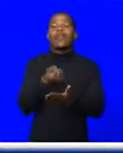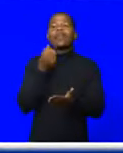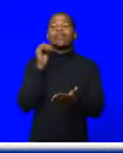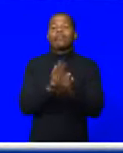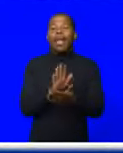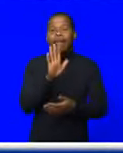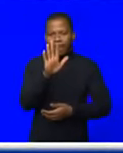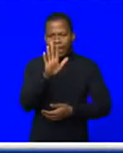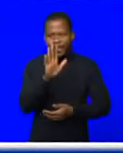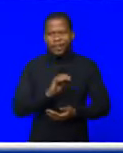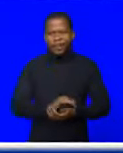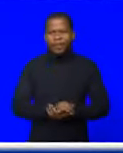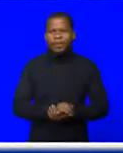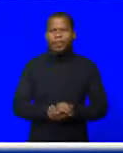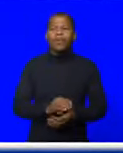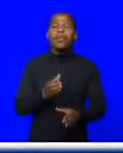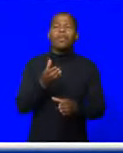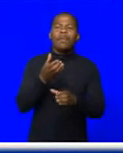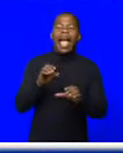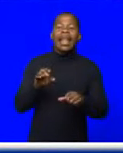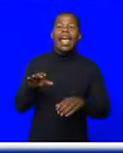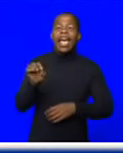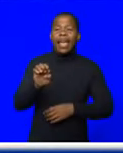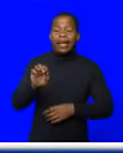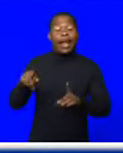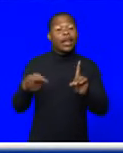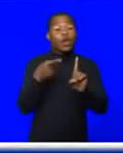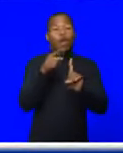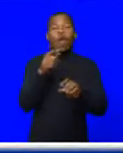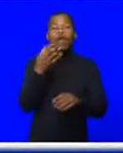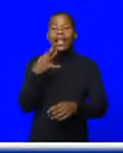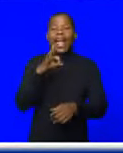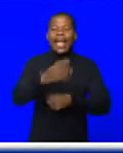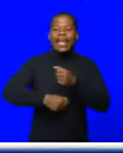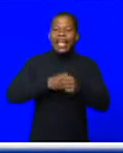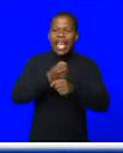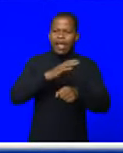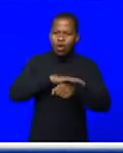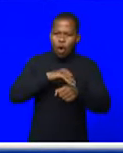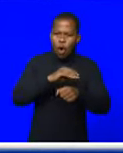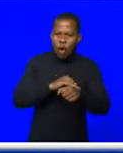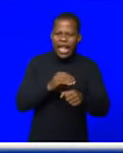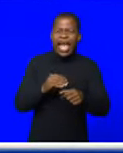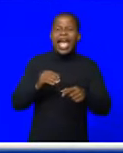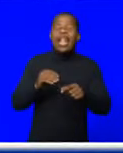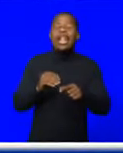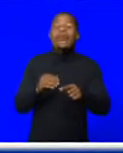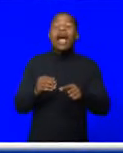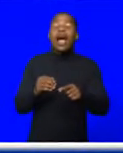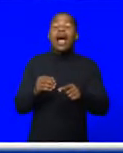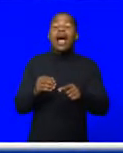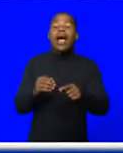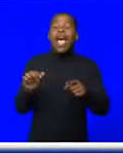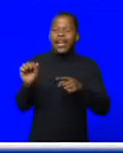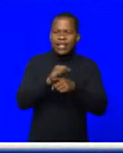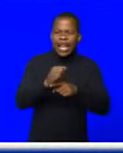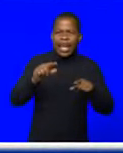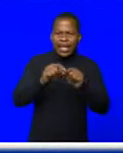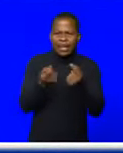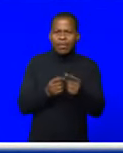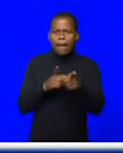15. Jack Wilshere wa 7 laseNgilani loneminyaka lengu-30 labeka tilulonga neliqembu le-Arsenal sowuthole liqembu lelisha